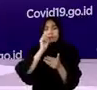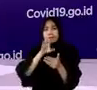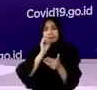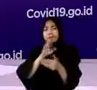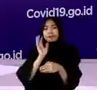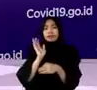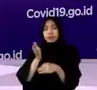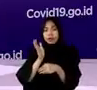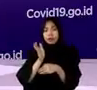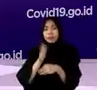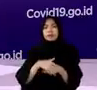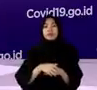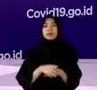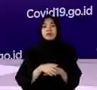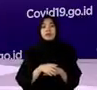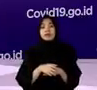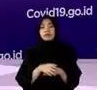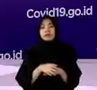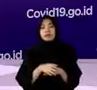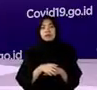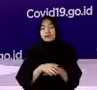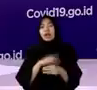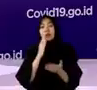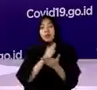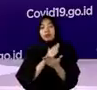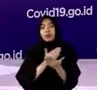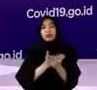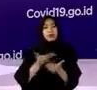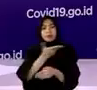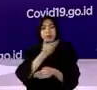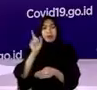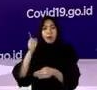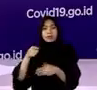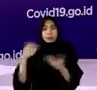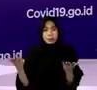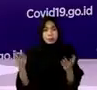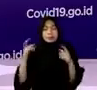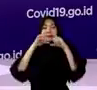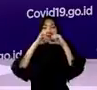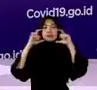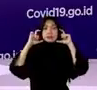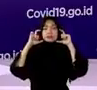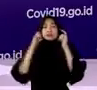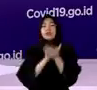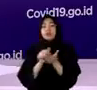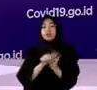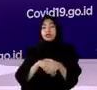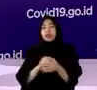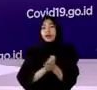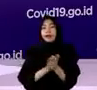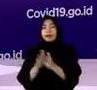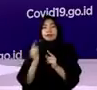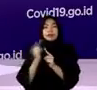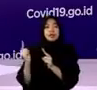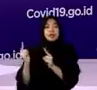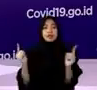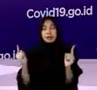ahli. Protokol kesehatan itu mewajibkan kita untuk memakai masker, mencuci tangan, dan menjaga